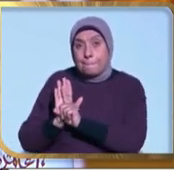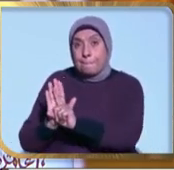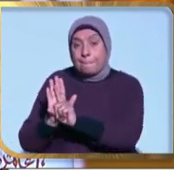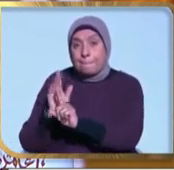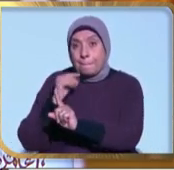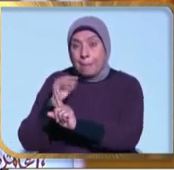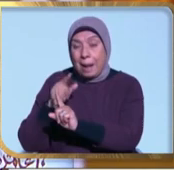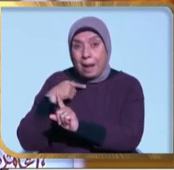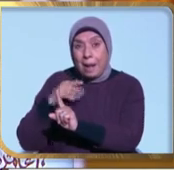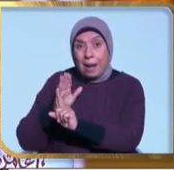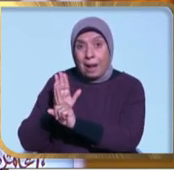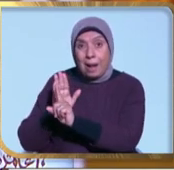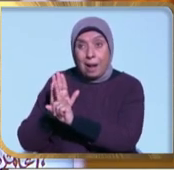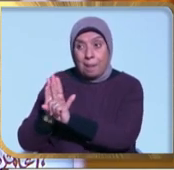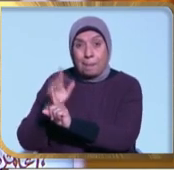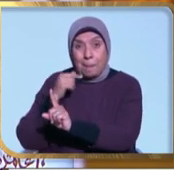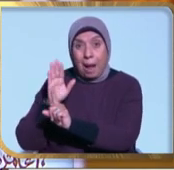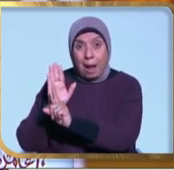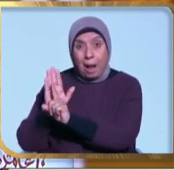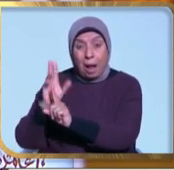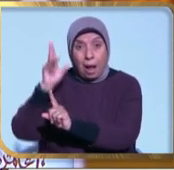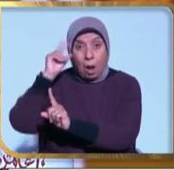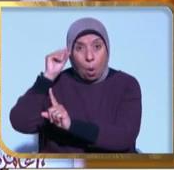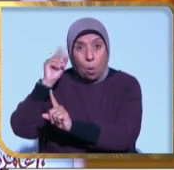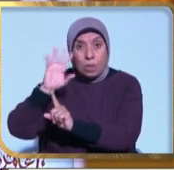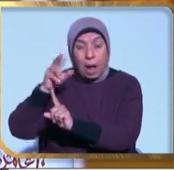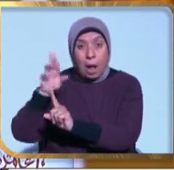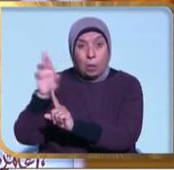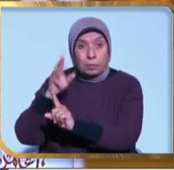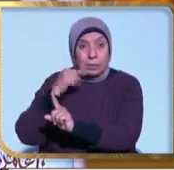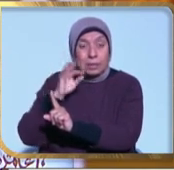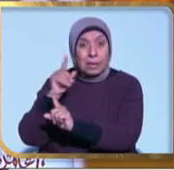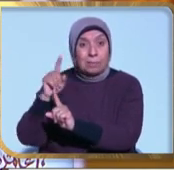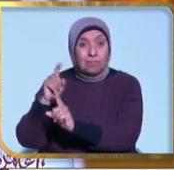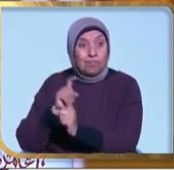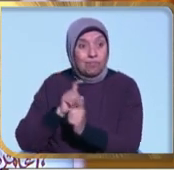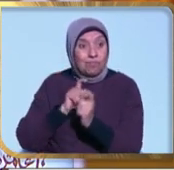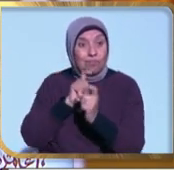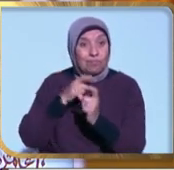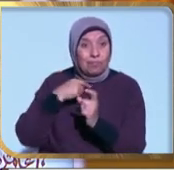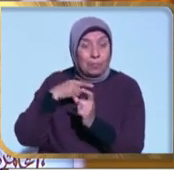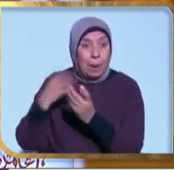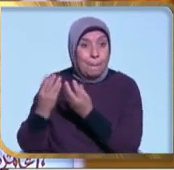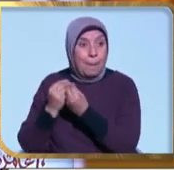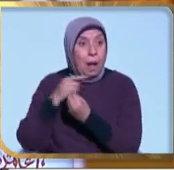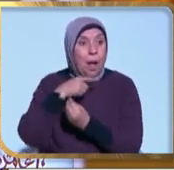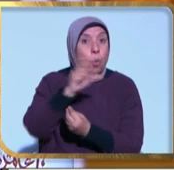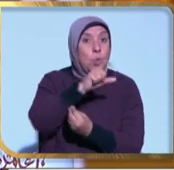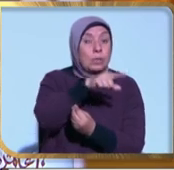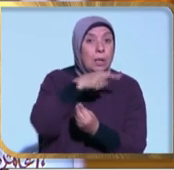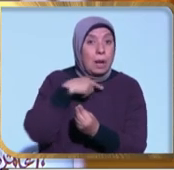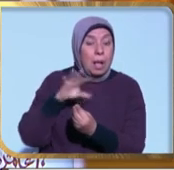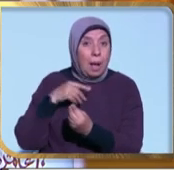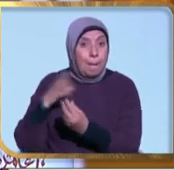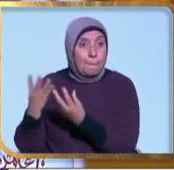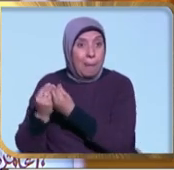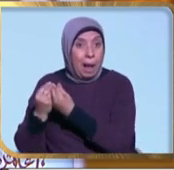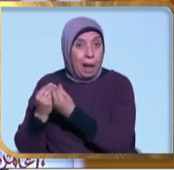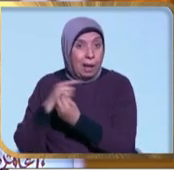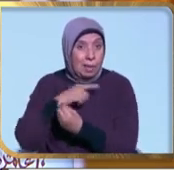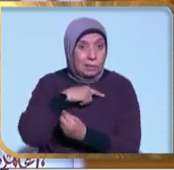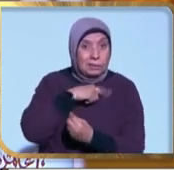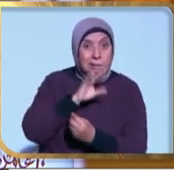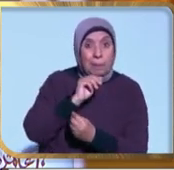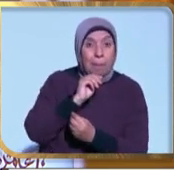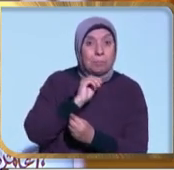المسلمين ظلما وعدوانا وميل وبعد عن المؤمنين وطرائق المؤمنين فلا شك ان في